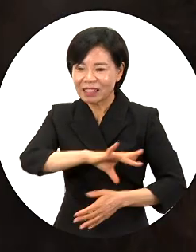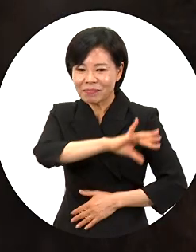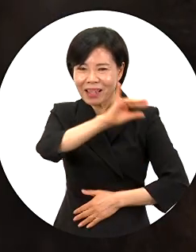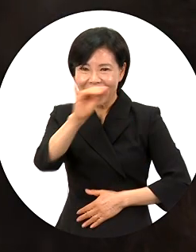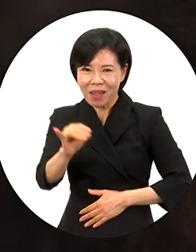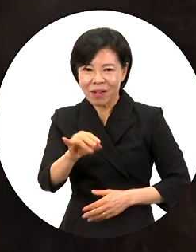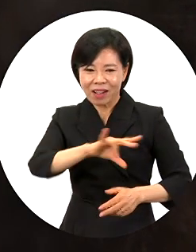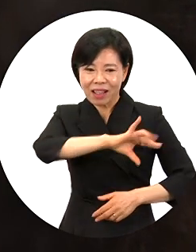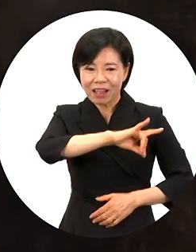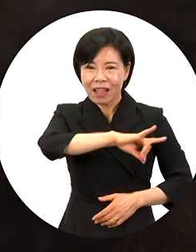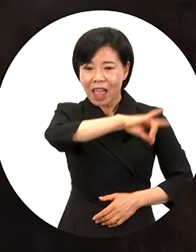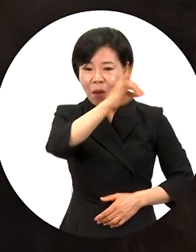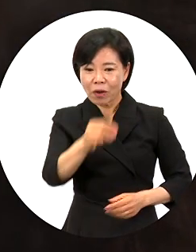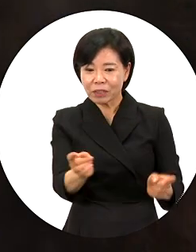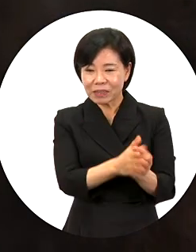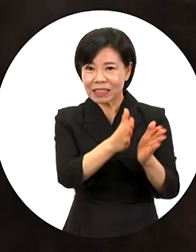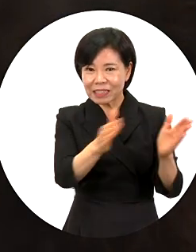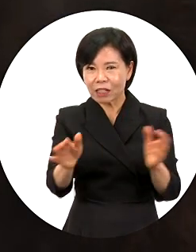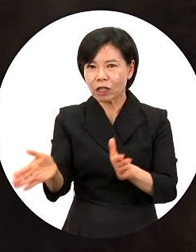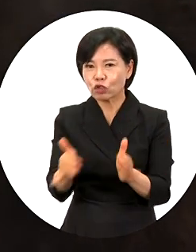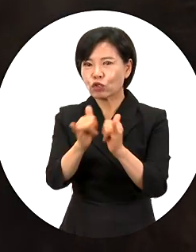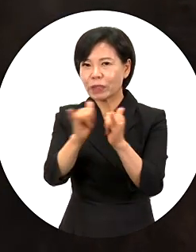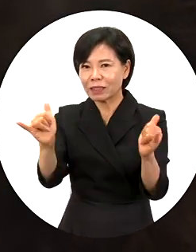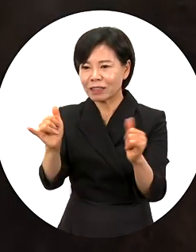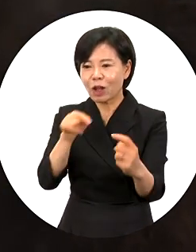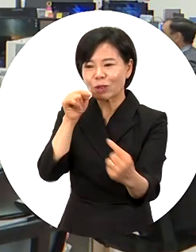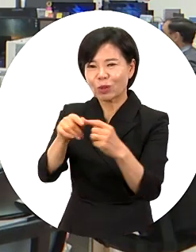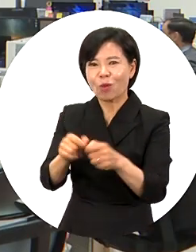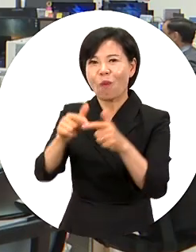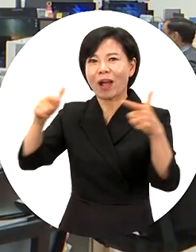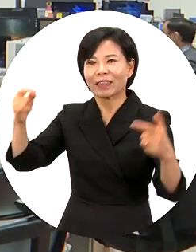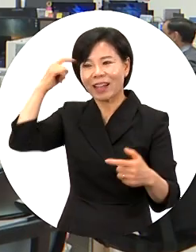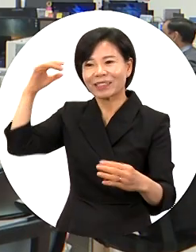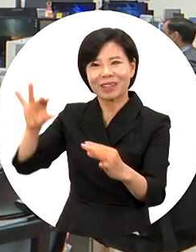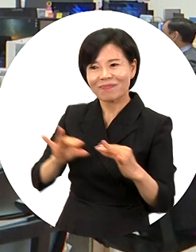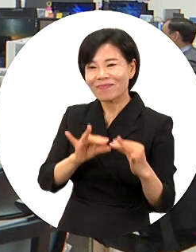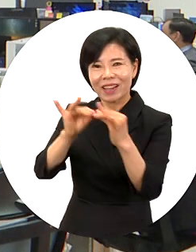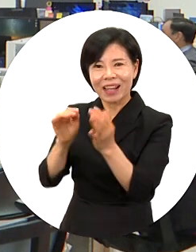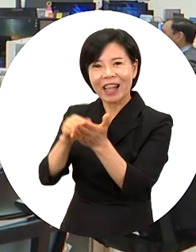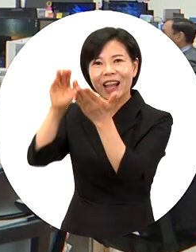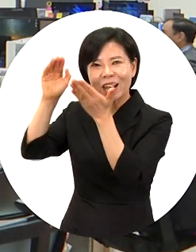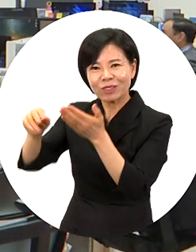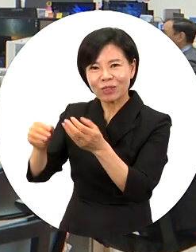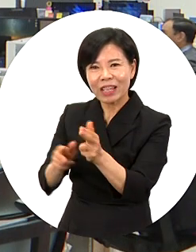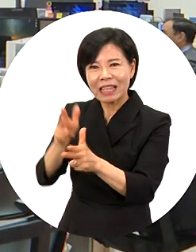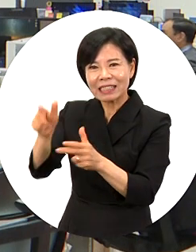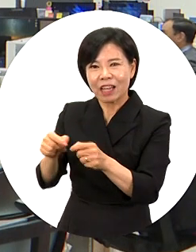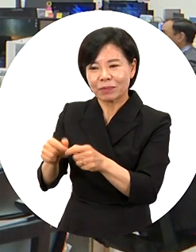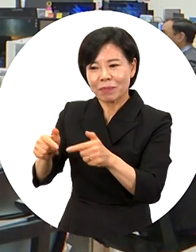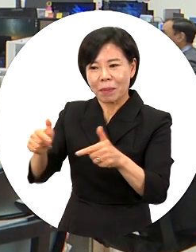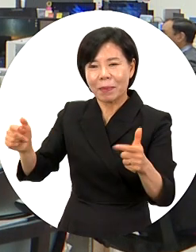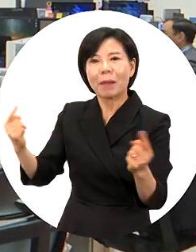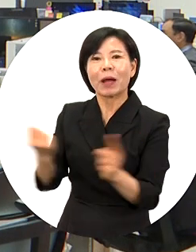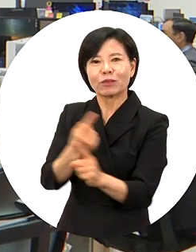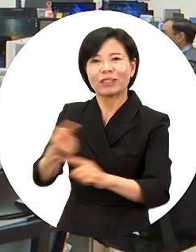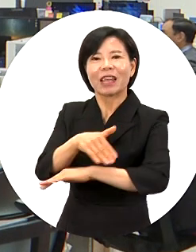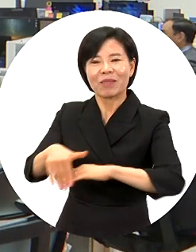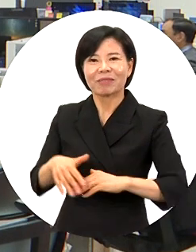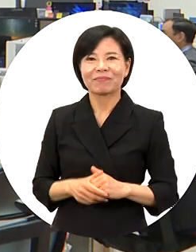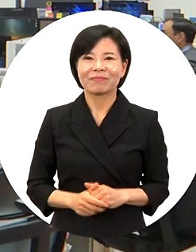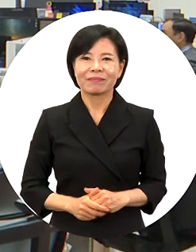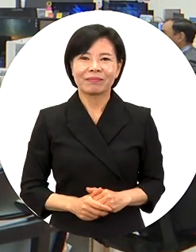제주도는 애월읍을 시작으로 시범지구 전역에서 주민들과의 소통을 확대하고 의견을 수렴해 사업을 지속적으로